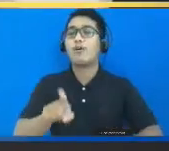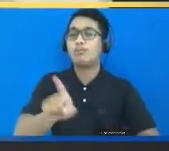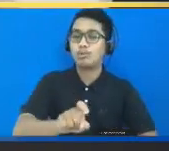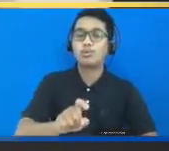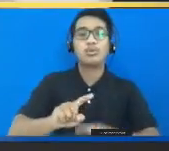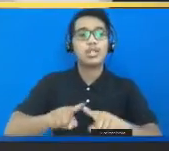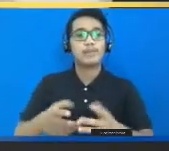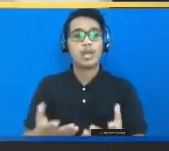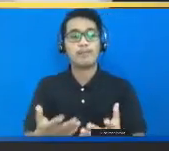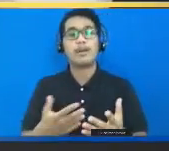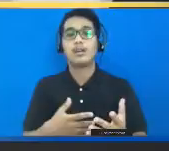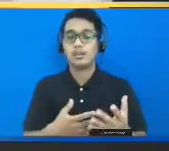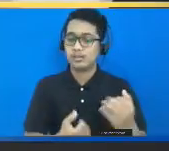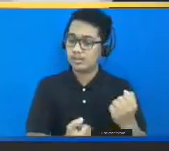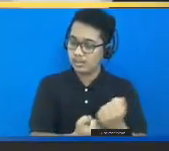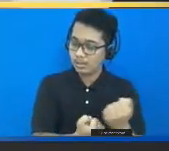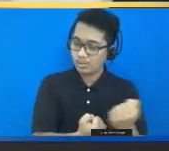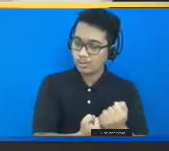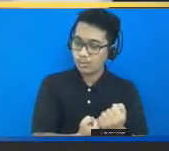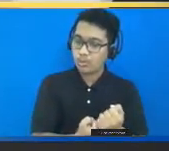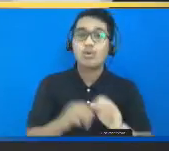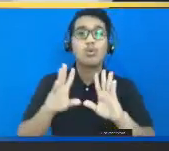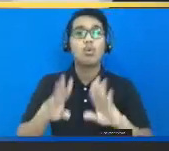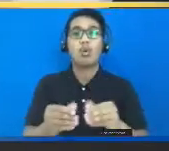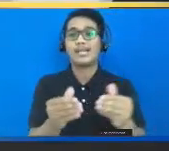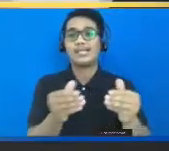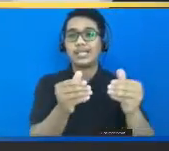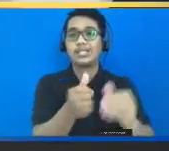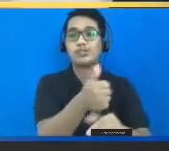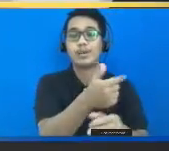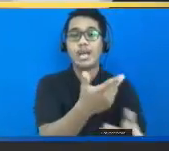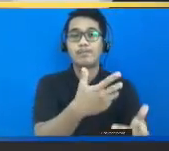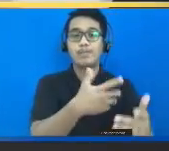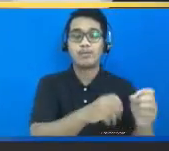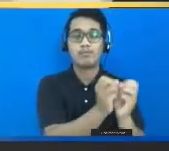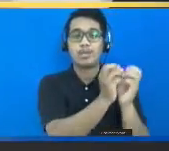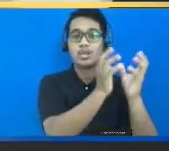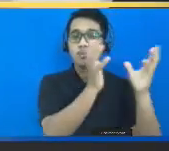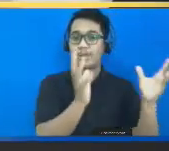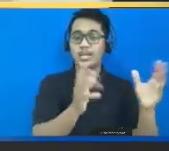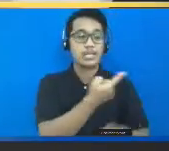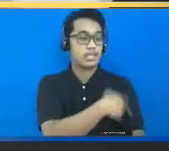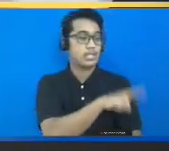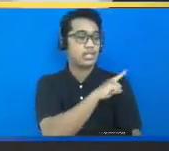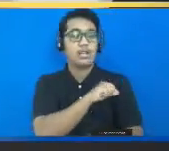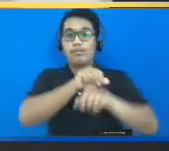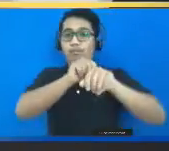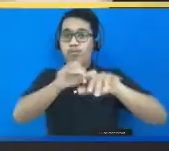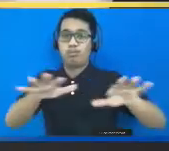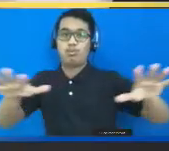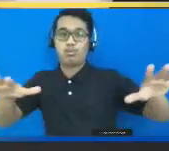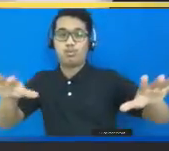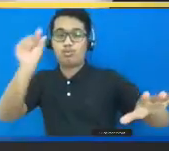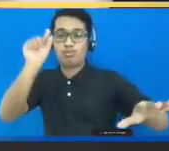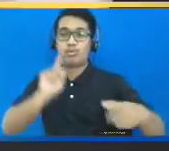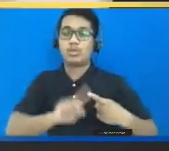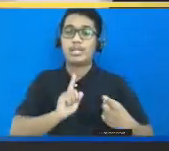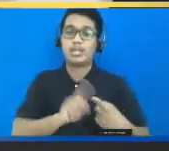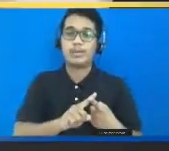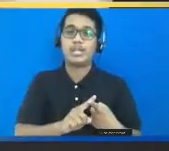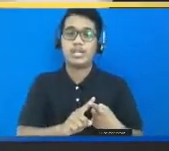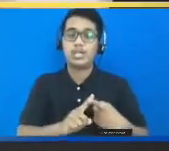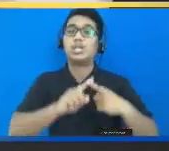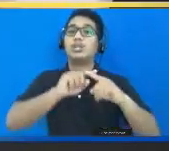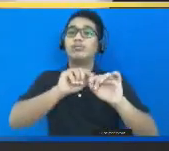cuman mungkin yang harus diperhatikan adalah lebih dari sisi politik agar tetapi pengembangan dari sisi skillnya bisa merata buat teman-teman eh